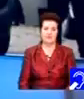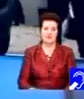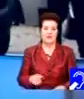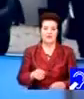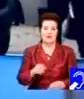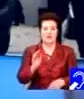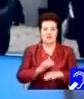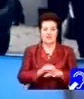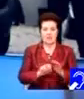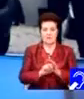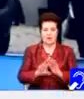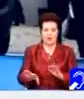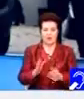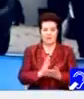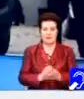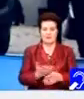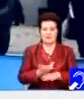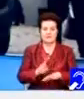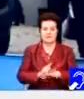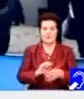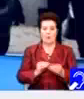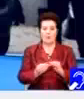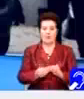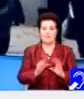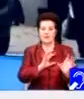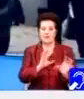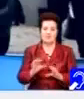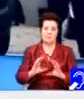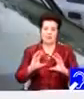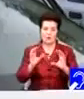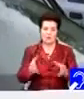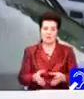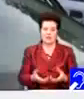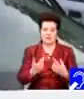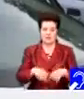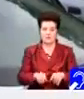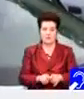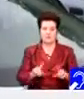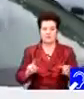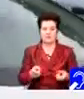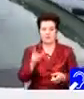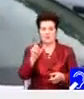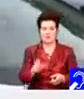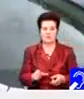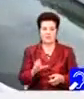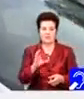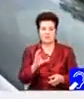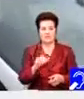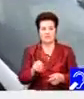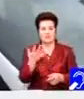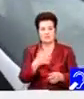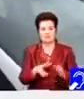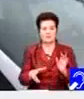Traficul de imigranți clandestini devine una dintre cele mai grave probleme de securitate pe continent. În Croația a fost arestat un cetățean sârb de 59 de